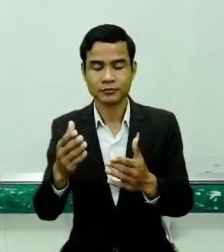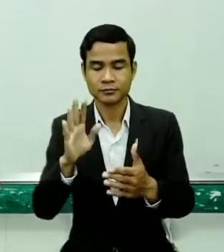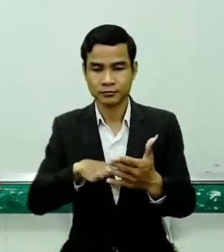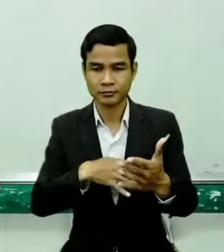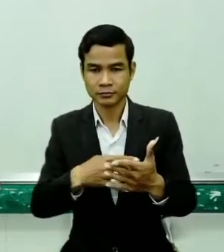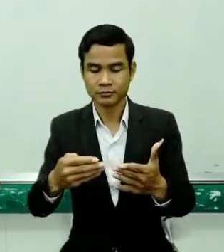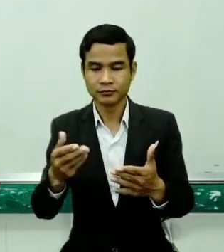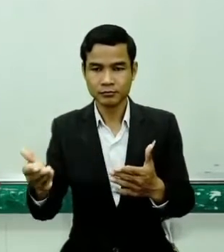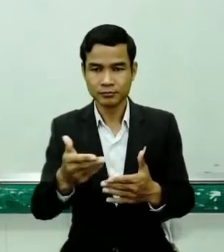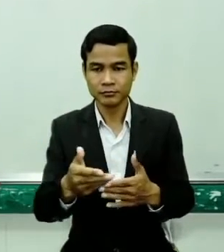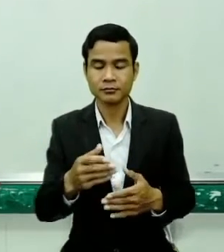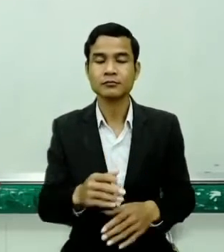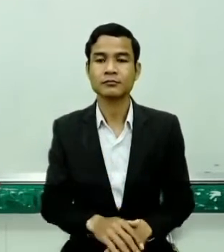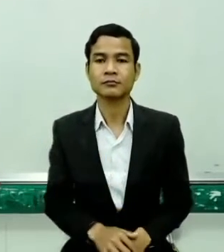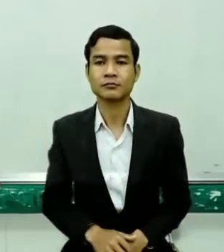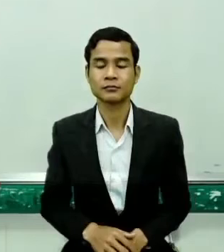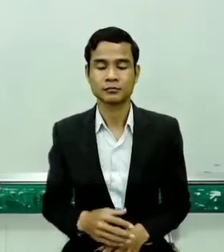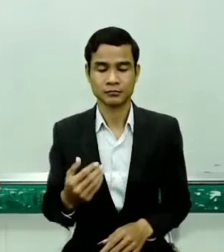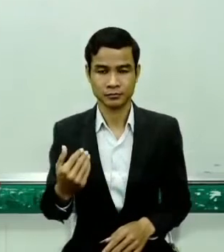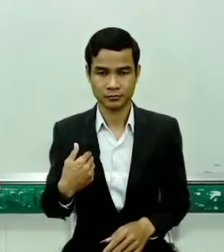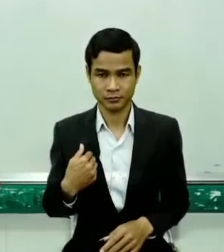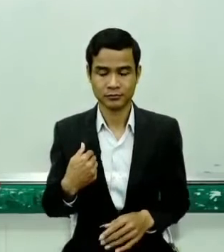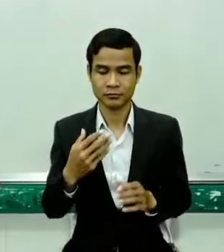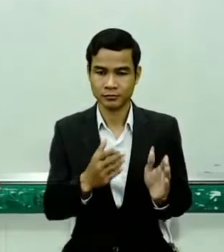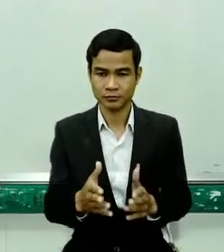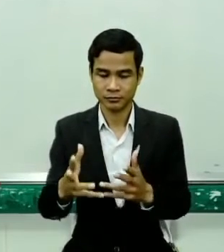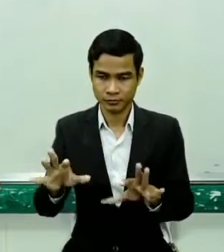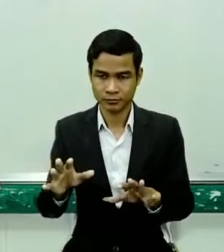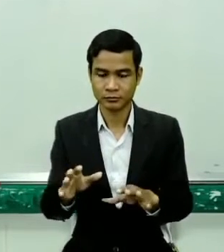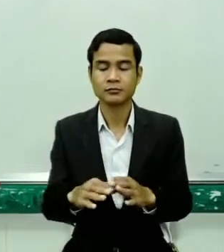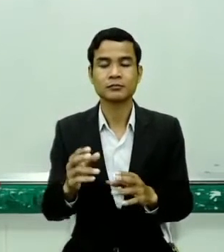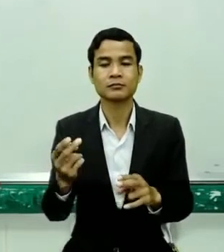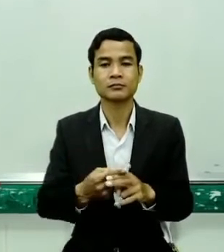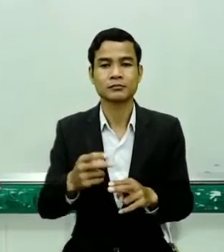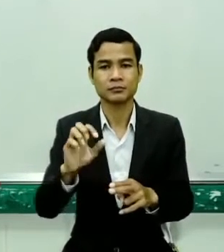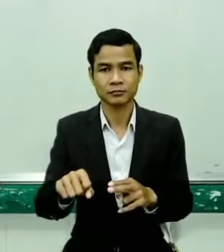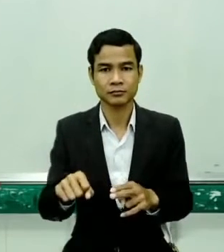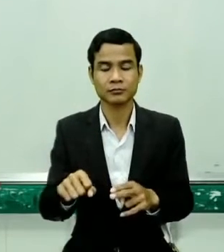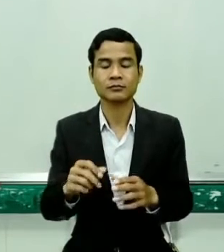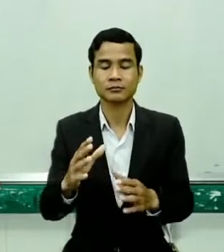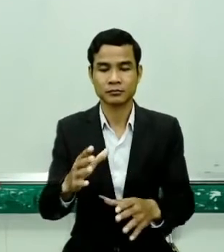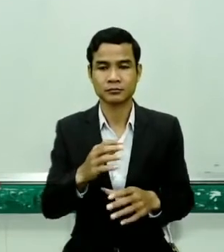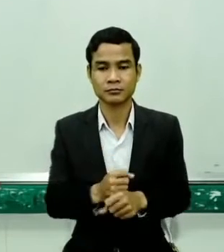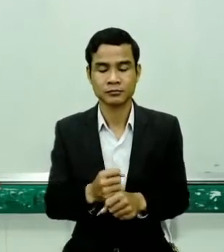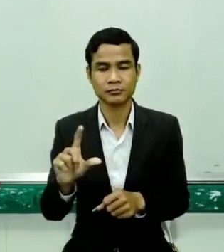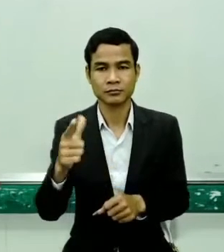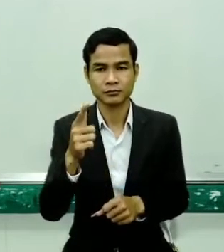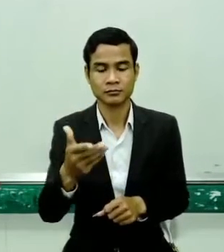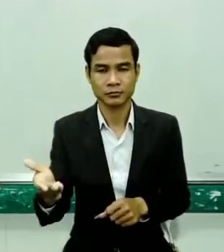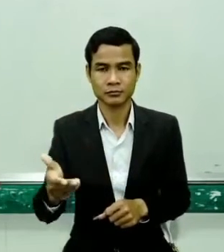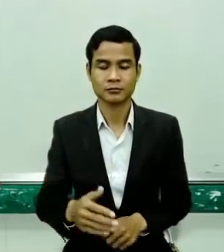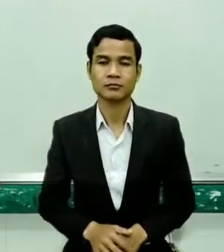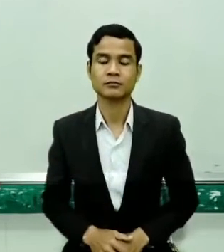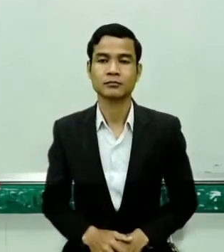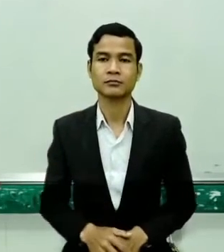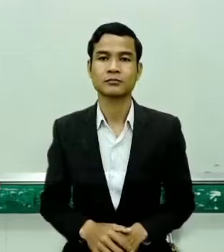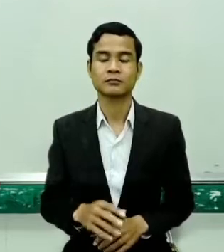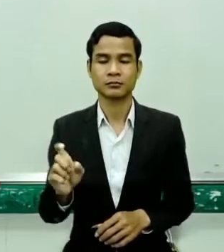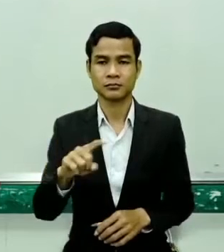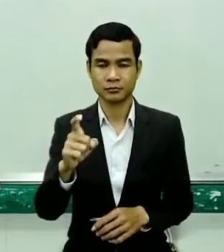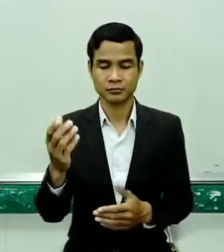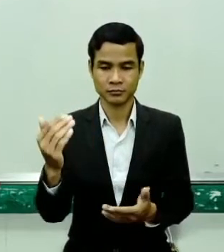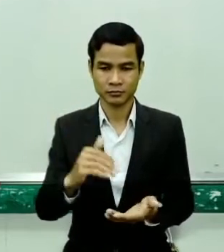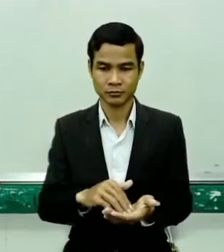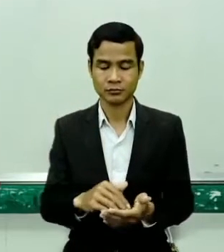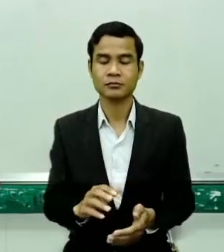phán ca rồi bỏ dưỡng để điệp cho một nút ạ nó vọt từ hai từ tụ bàn chút chì xem nụm đoàn